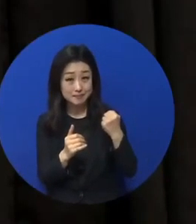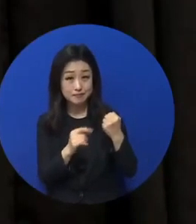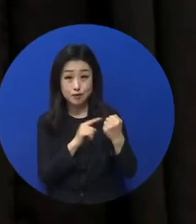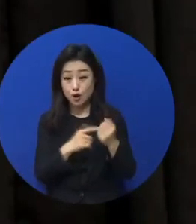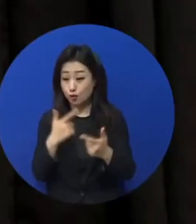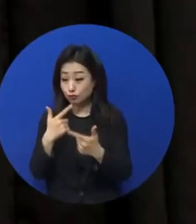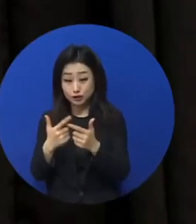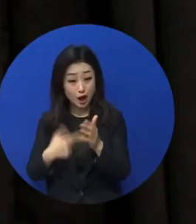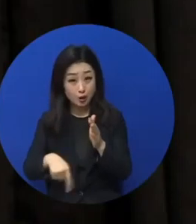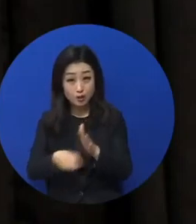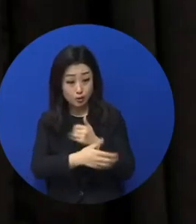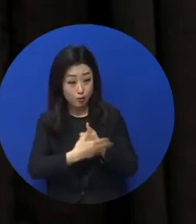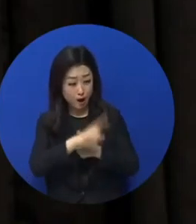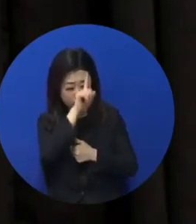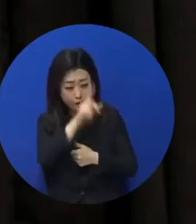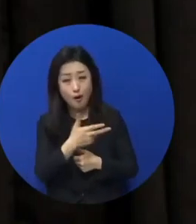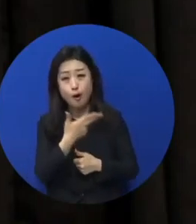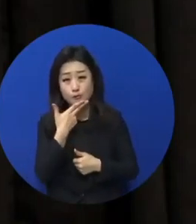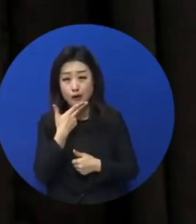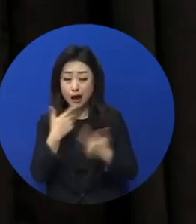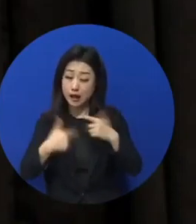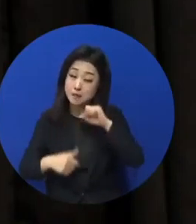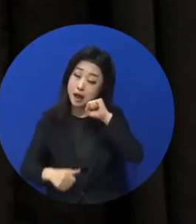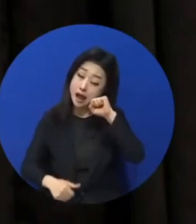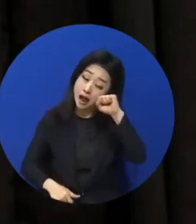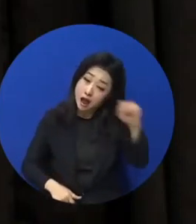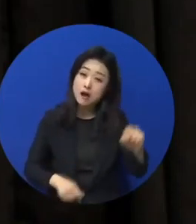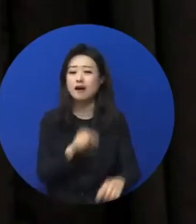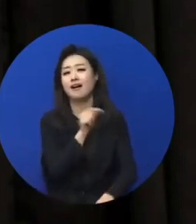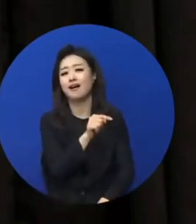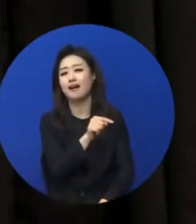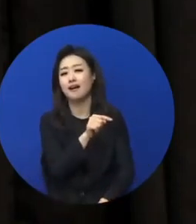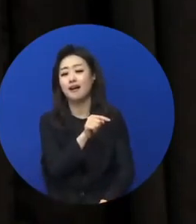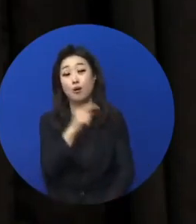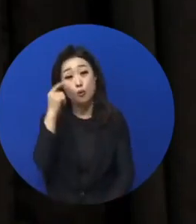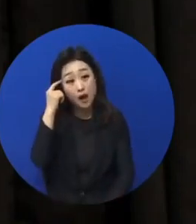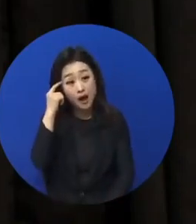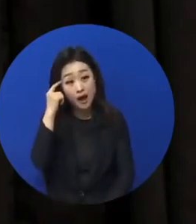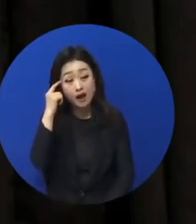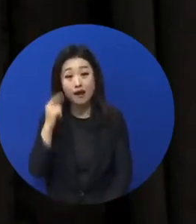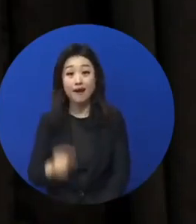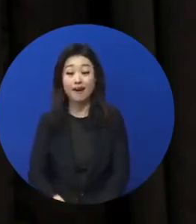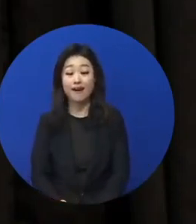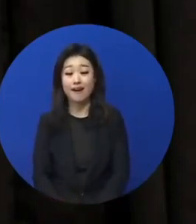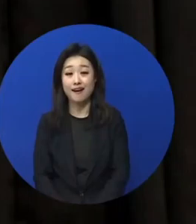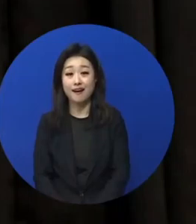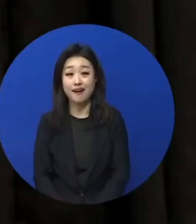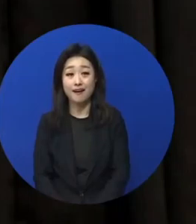위해 싸워주지 않았습니다. 부산의 발목만 잡았습니다. 왜? 이런 얘기 하면 안 됩니까?